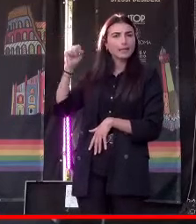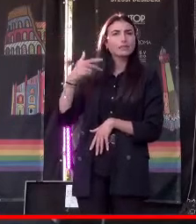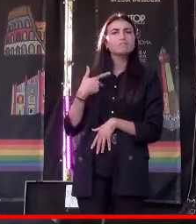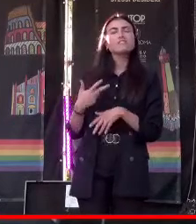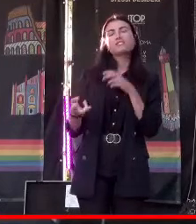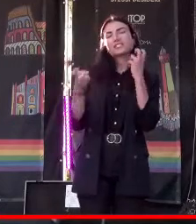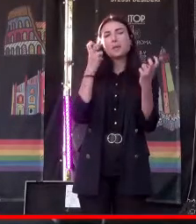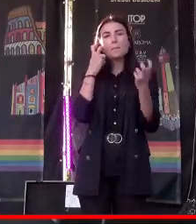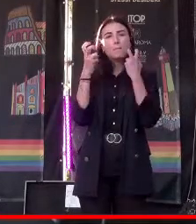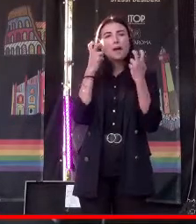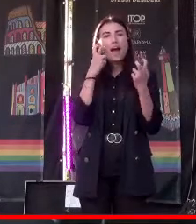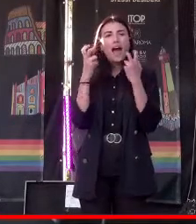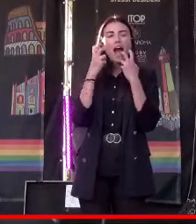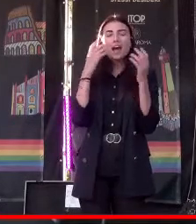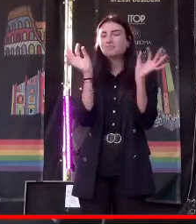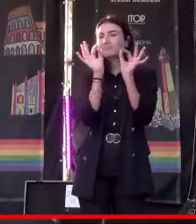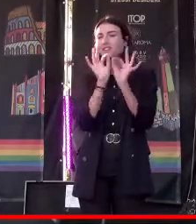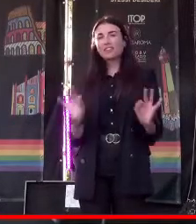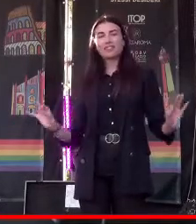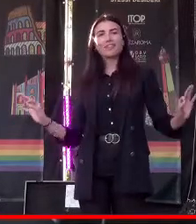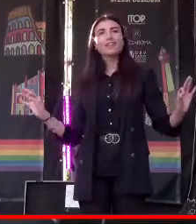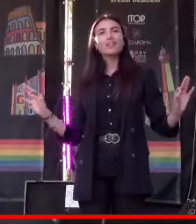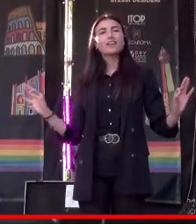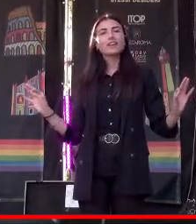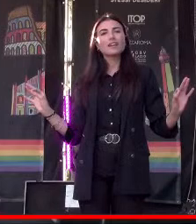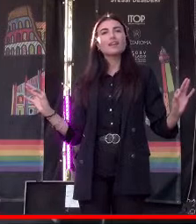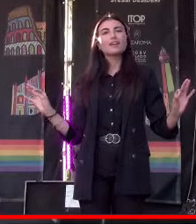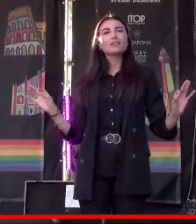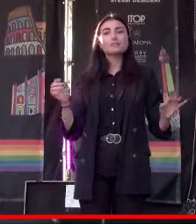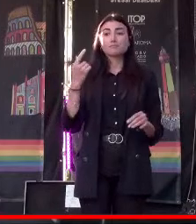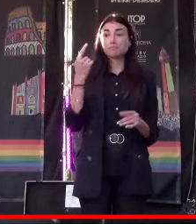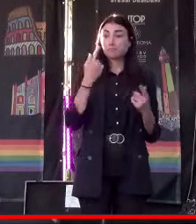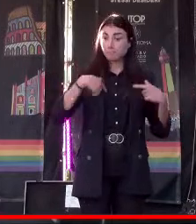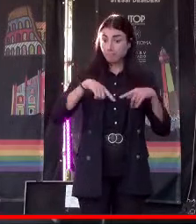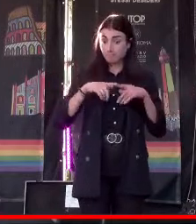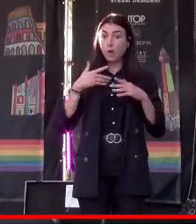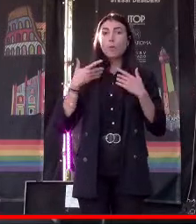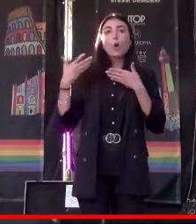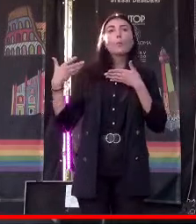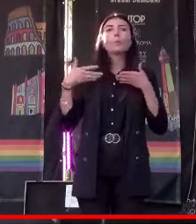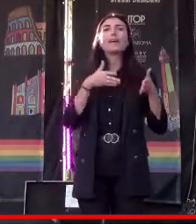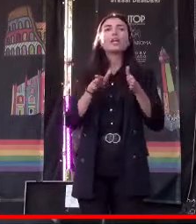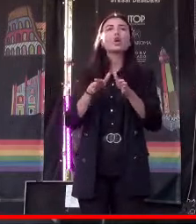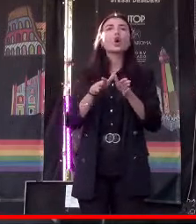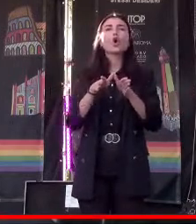simpatica, molto gentile. Ho fatto questo percorso da non vedente,